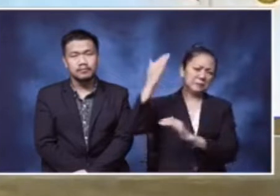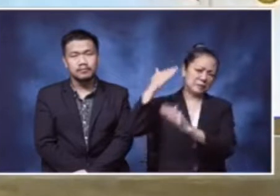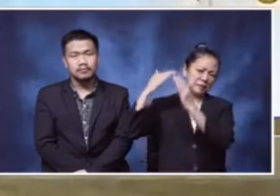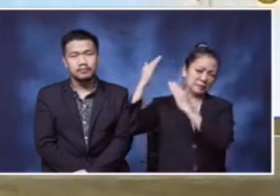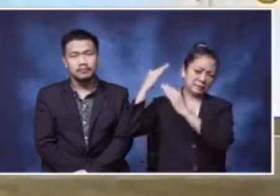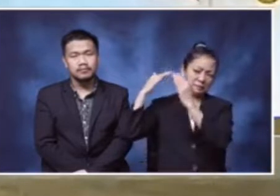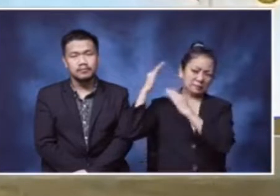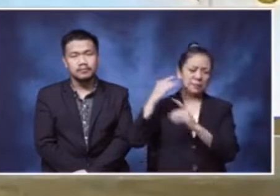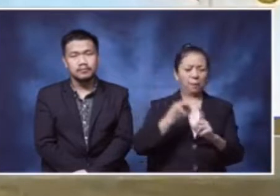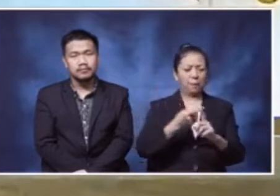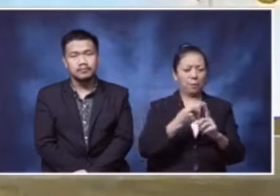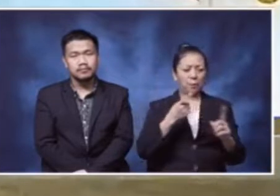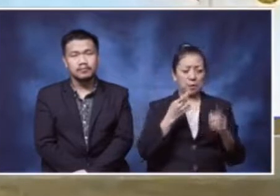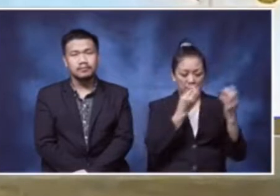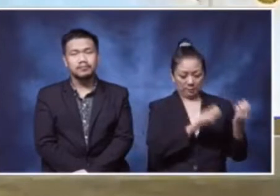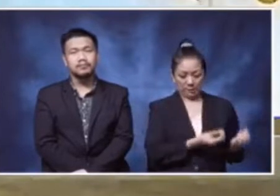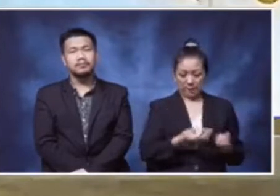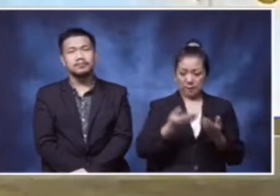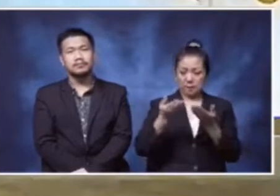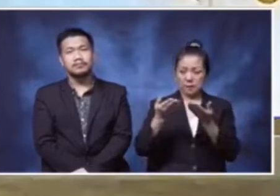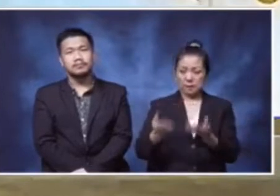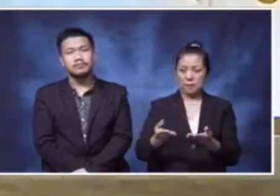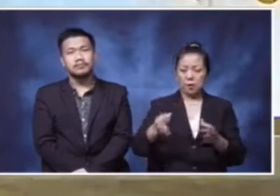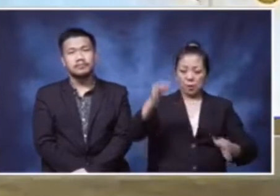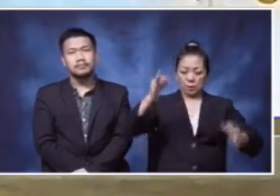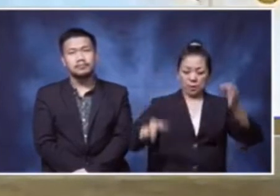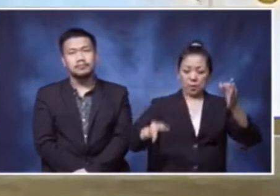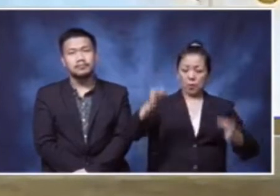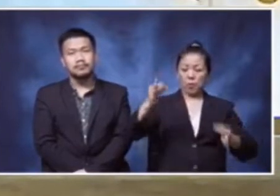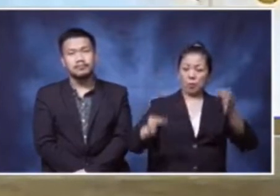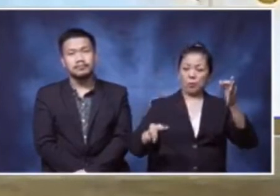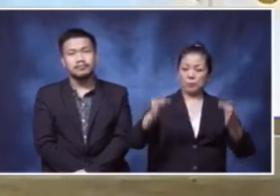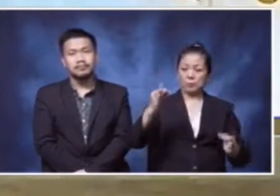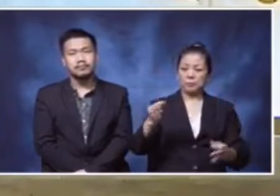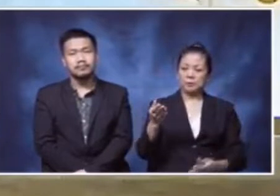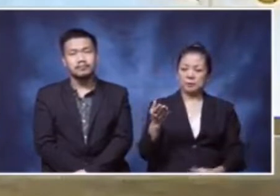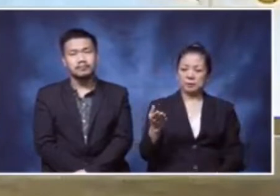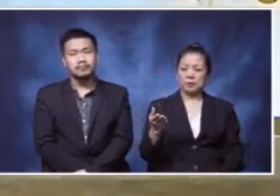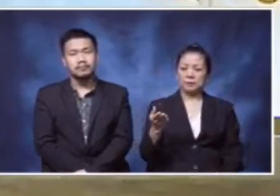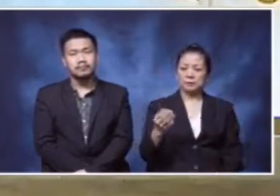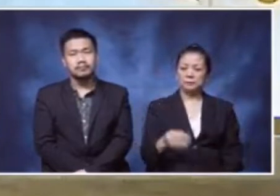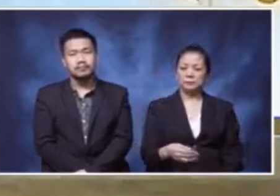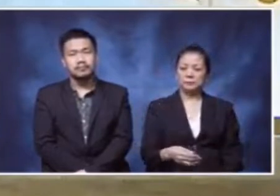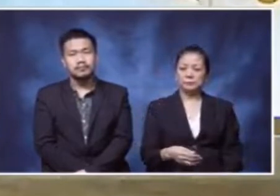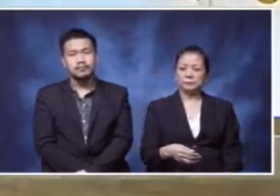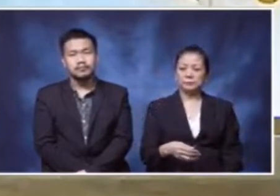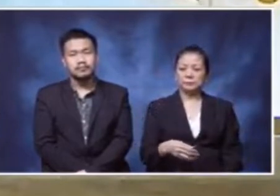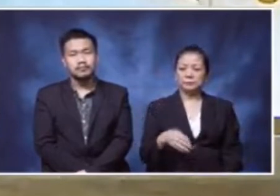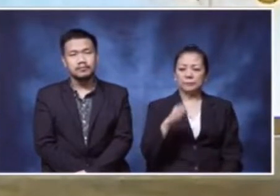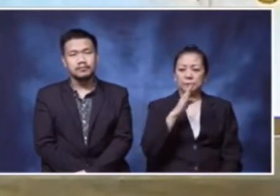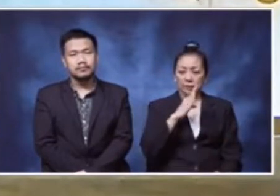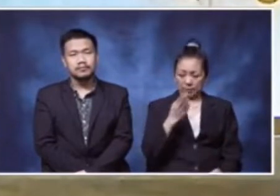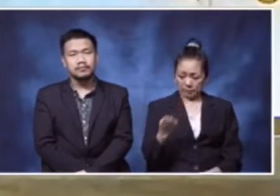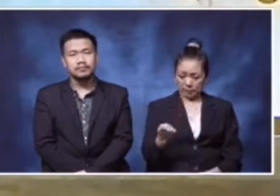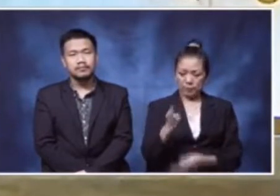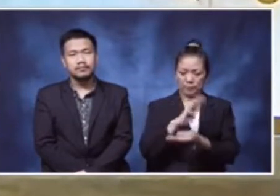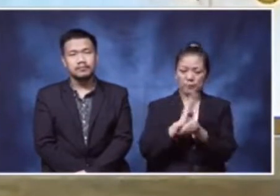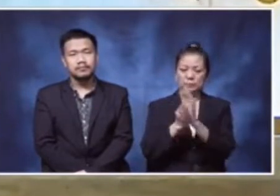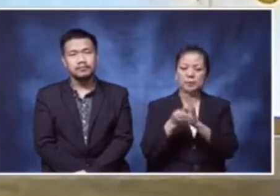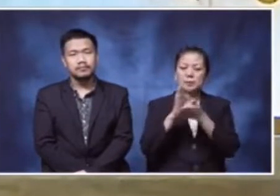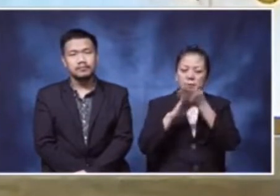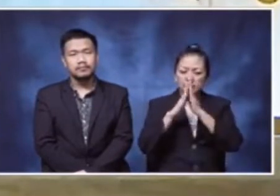buhat nang maglagay ako ng hukom nila. magiging payapa ka sapagkat